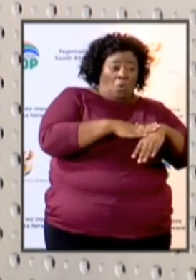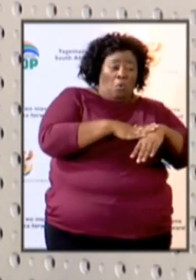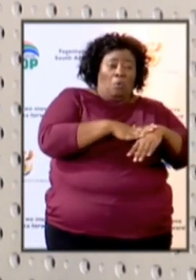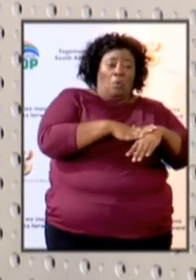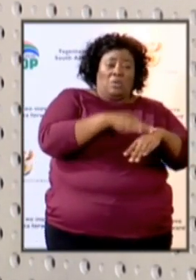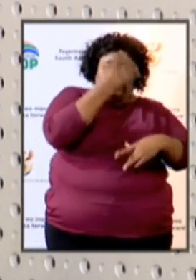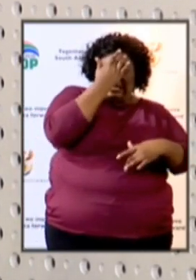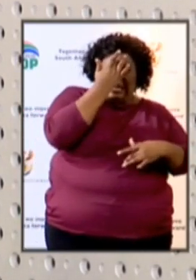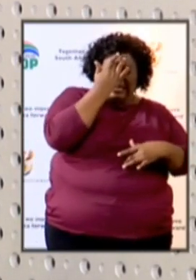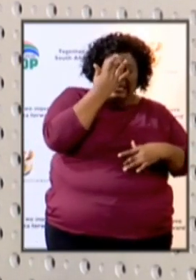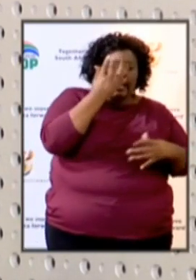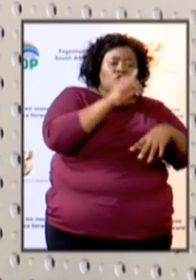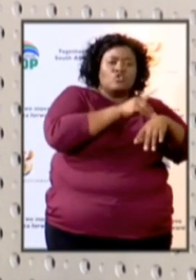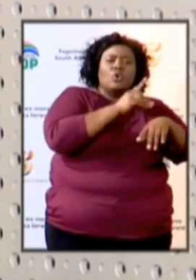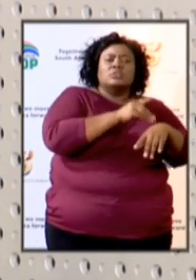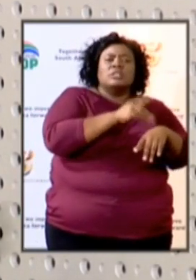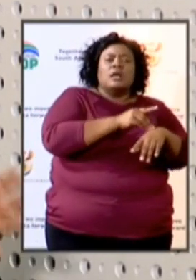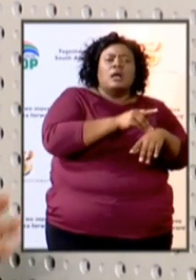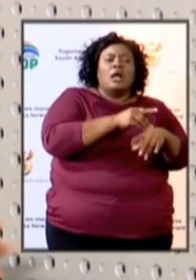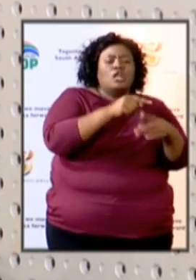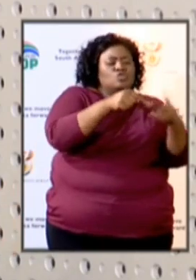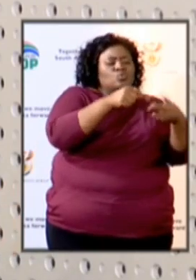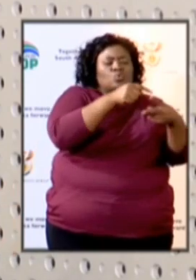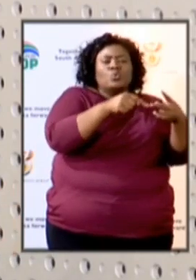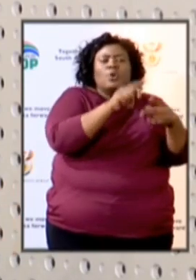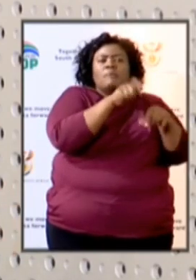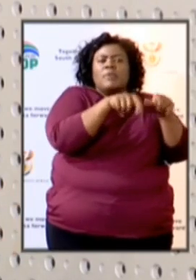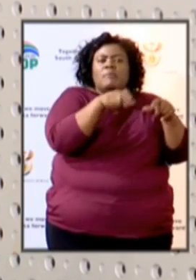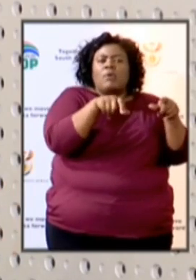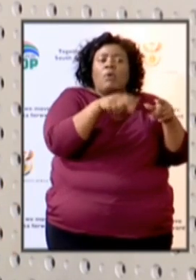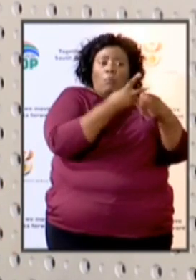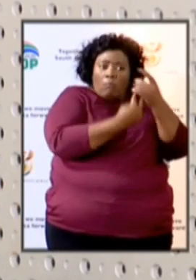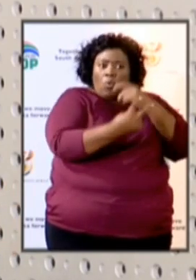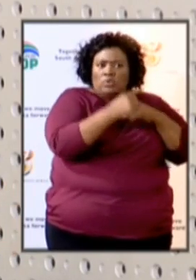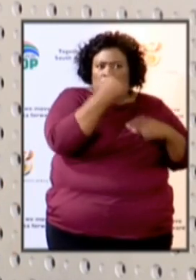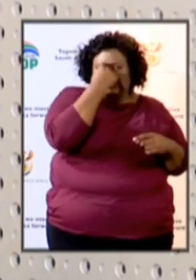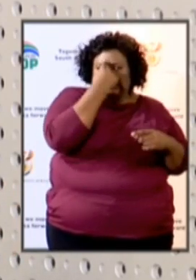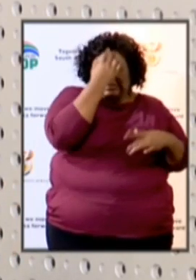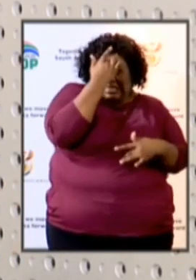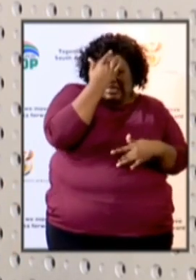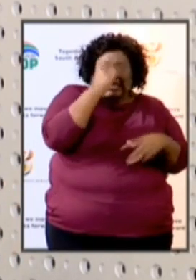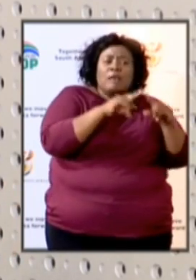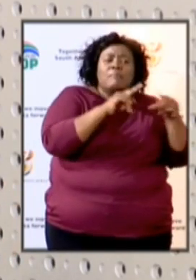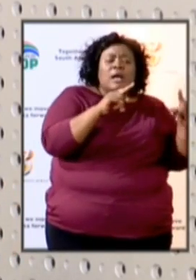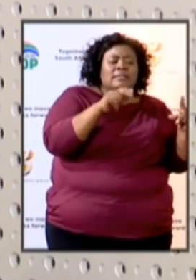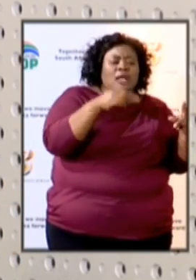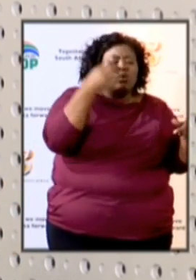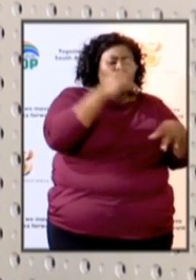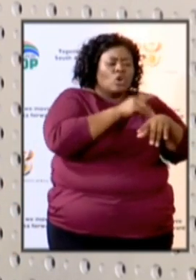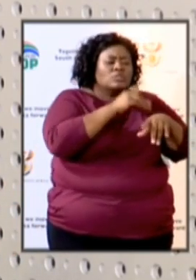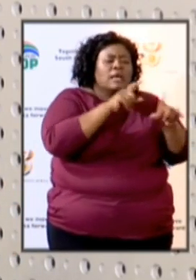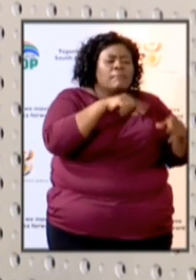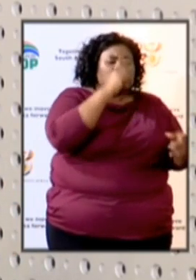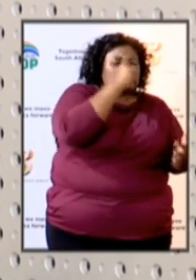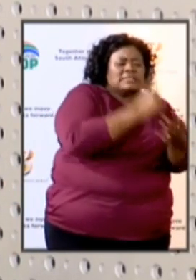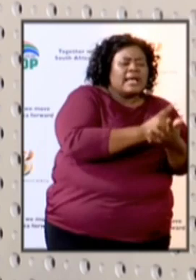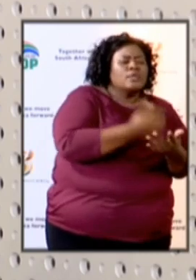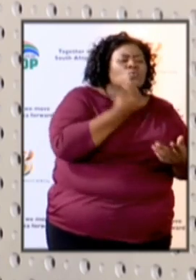ongafakwa, noma ngabe beyidinga bobabili noma bobathathu labo bantu. Sifuna ukuthi noma